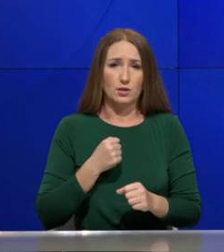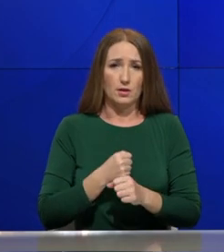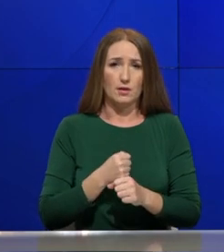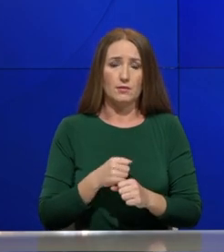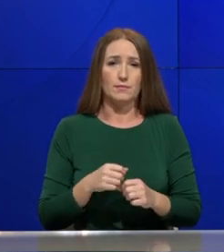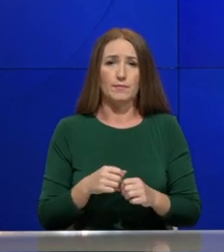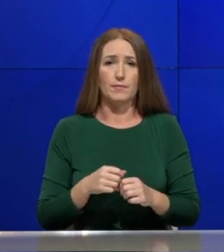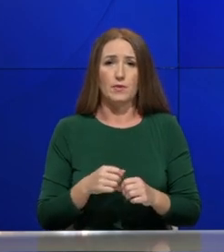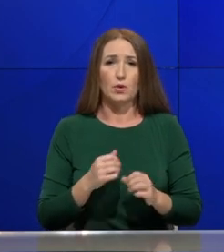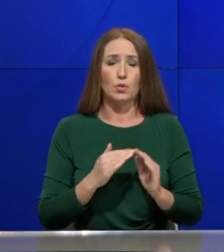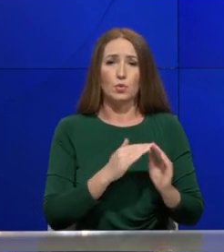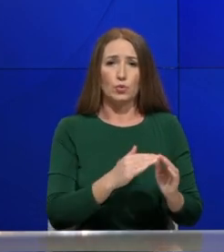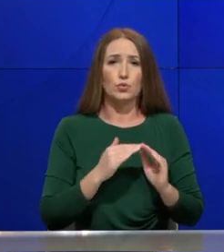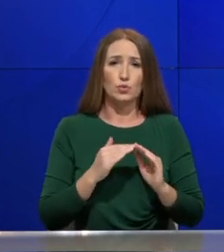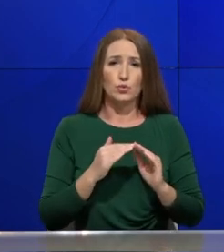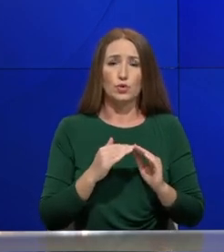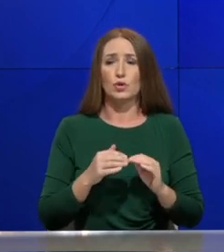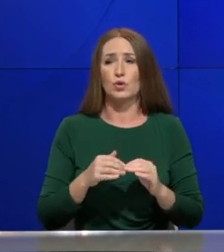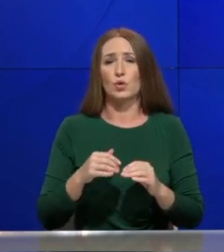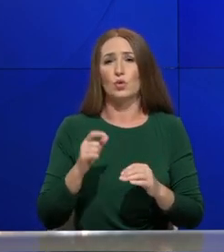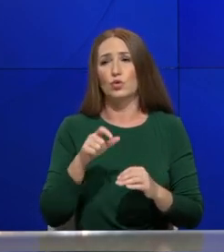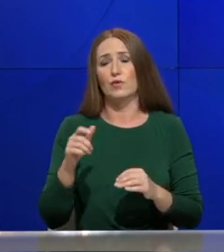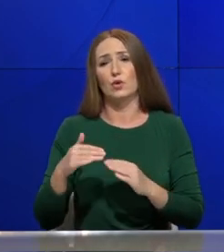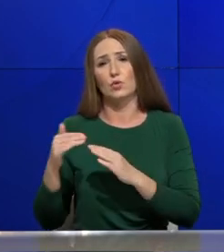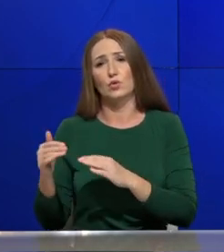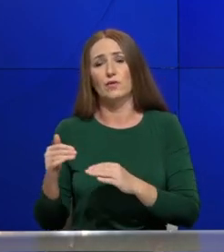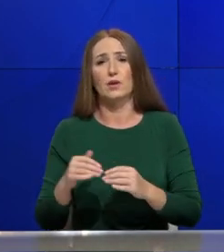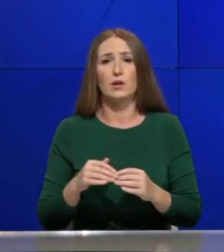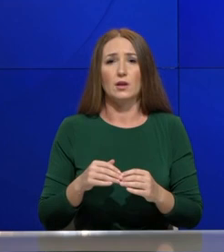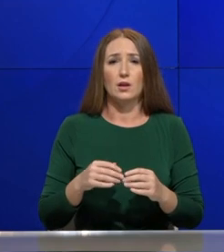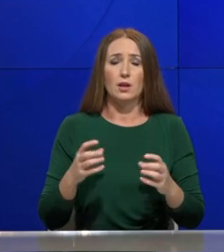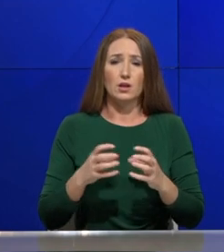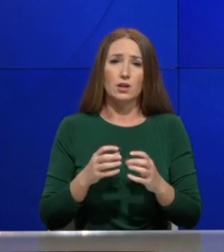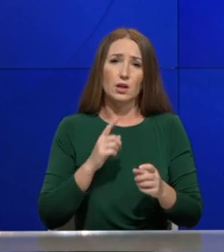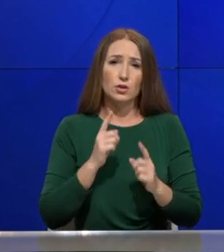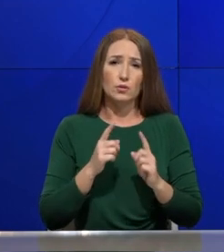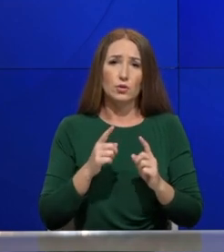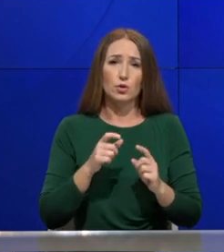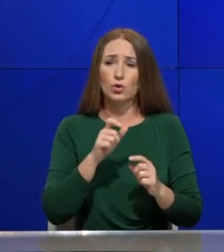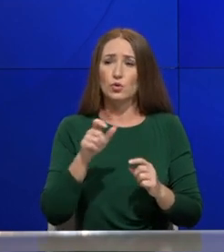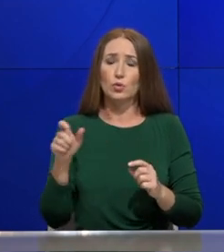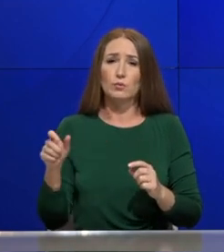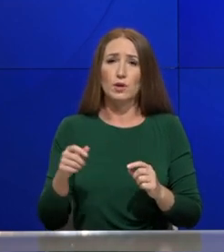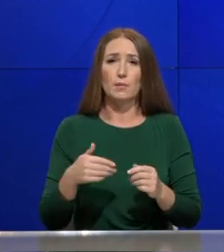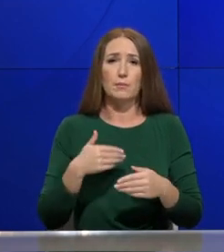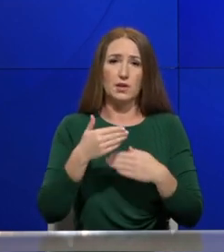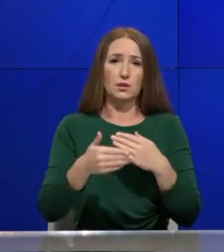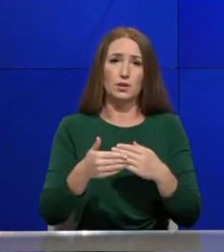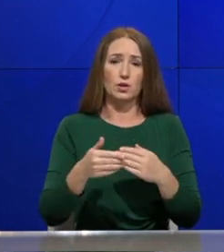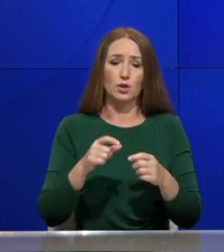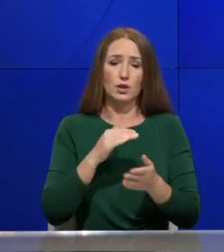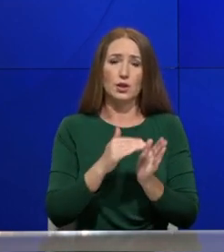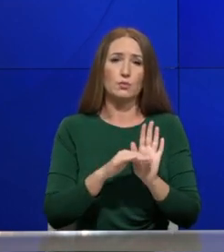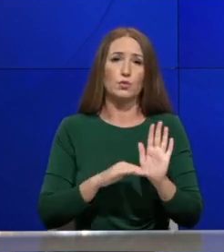dana, od kuće do kuće i od čovjeka do čovjeka, zajedno sa stranačkim kolegama, razgovaramo sa ljudima i predstavljamo svoj izborni